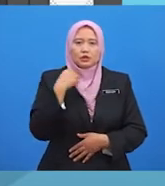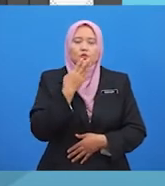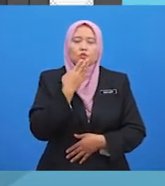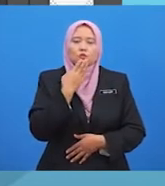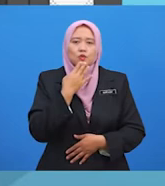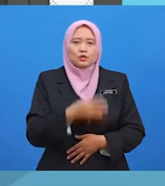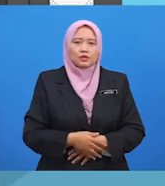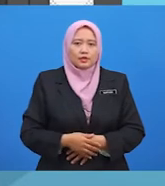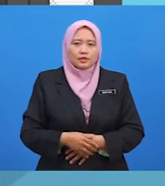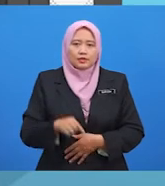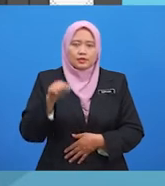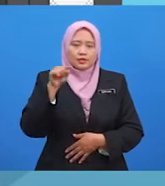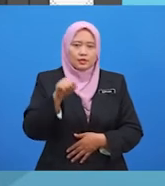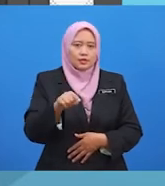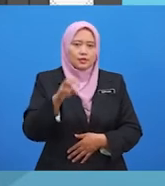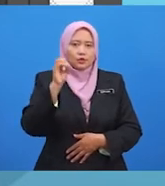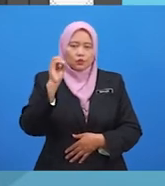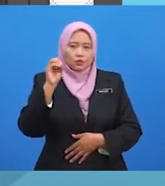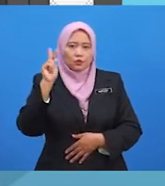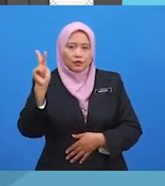dan klik butang OK.